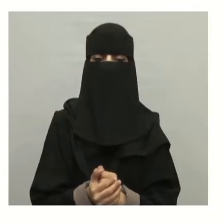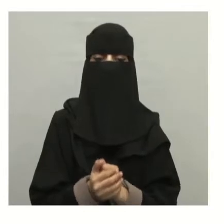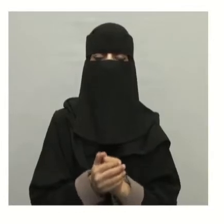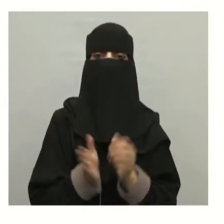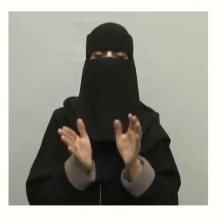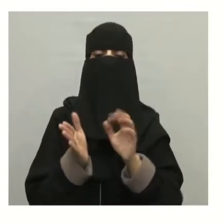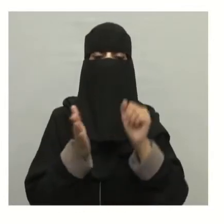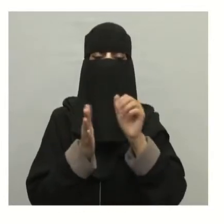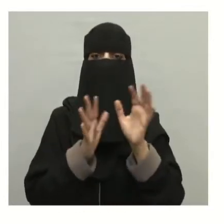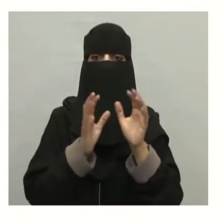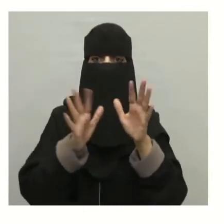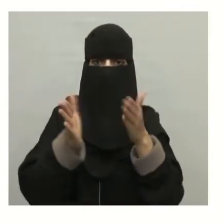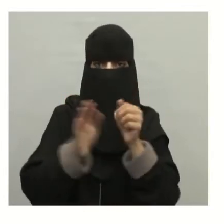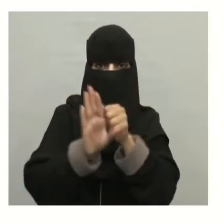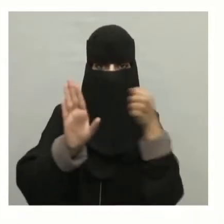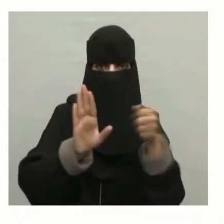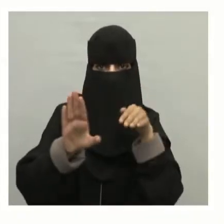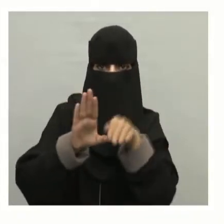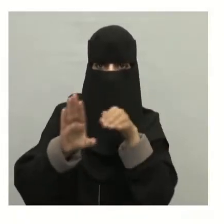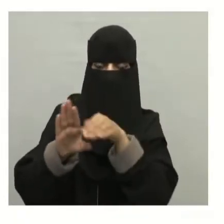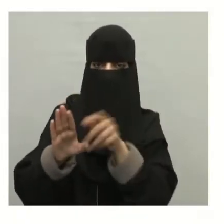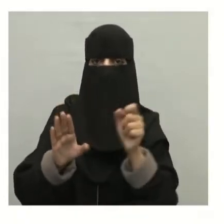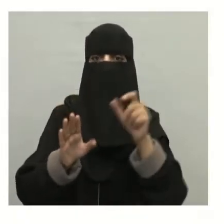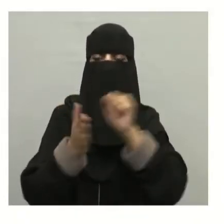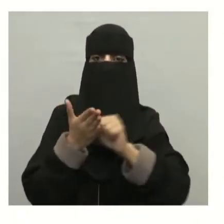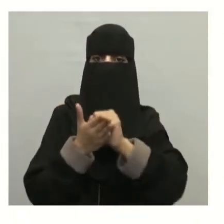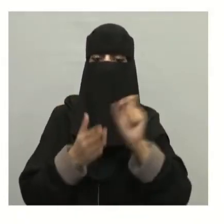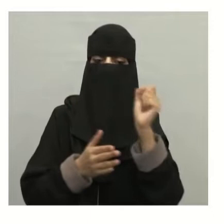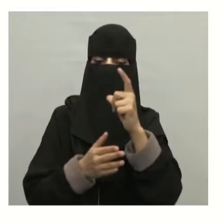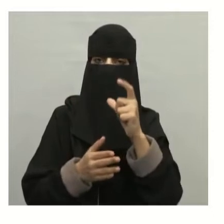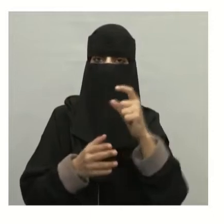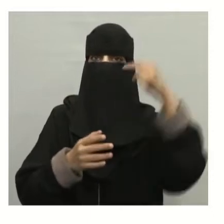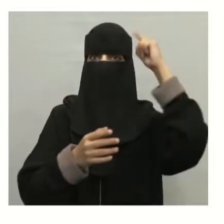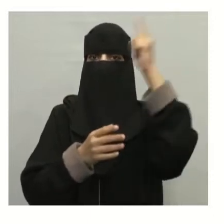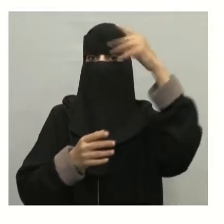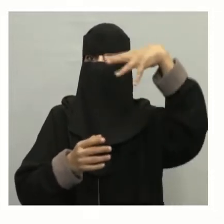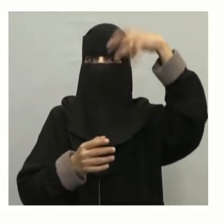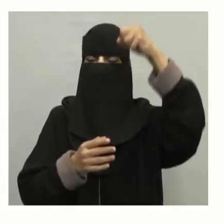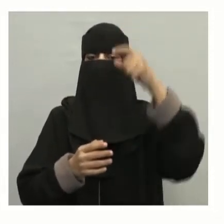خزائن المطبخ تنظيف شهري، شفاط المطبخ أيضا،